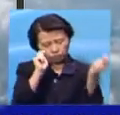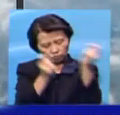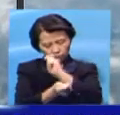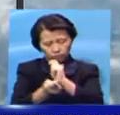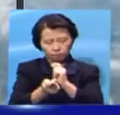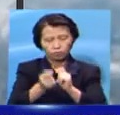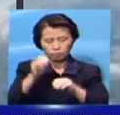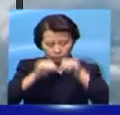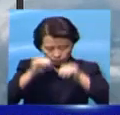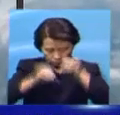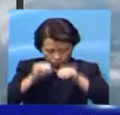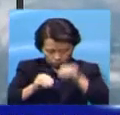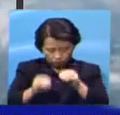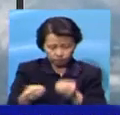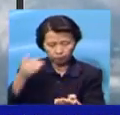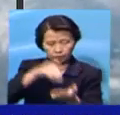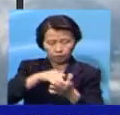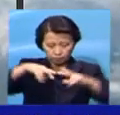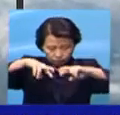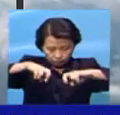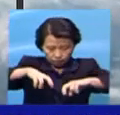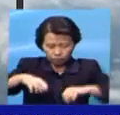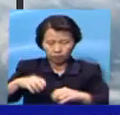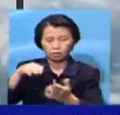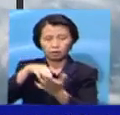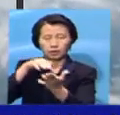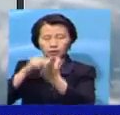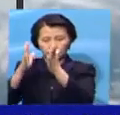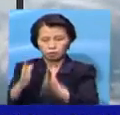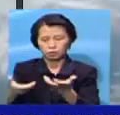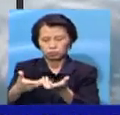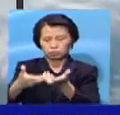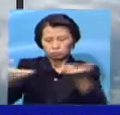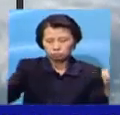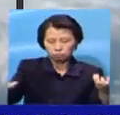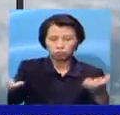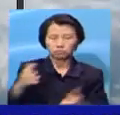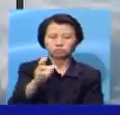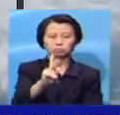semula sistem pengajian dan pengendalian pelajarnya bagi mengekang